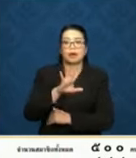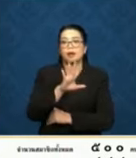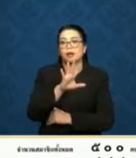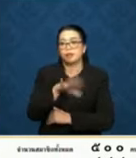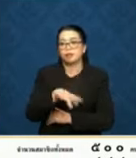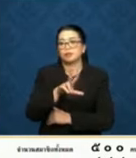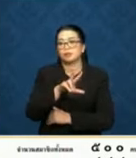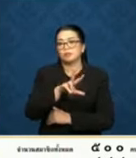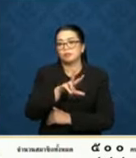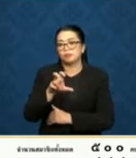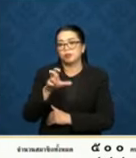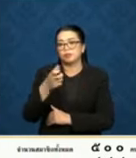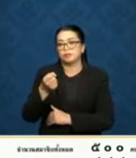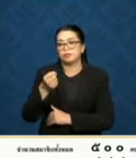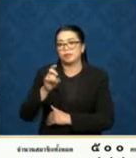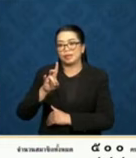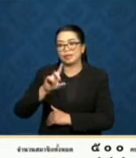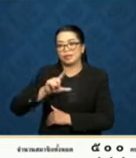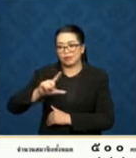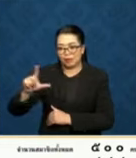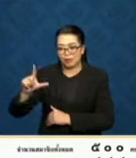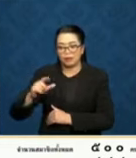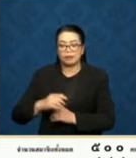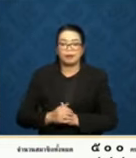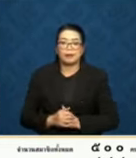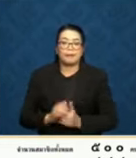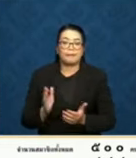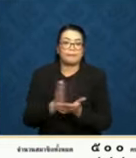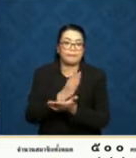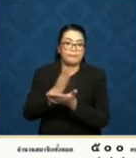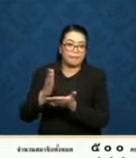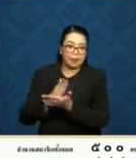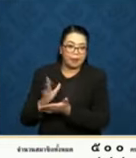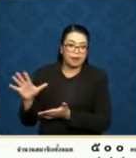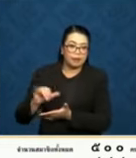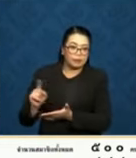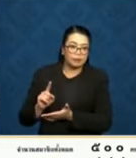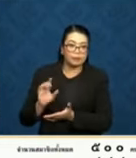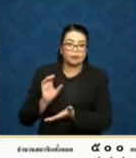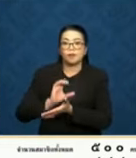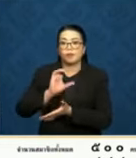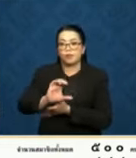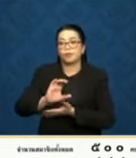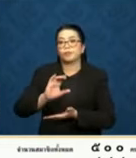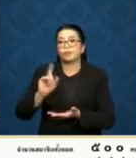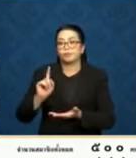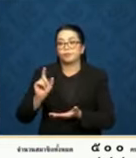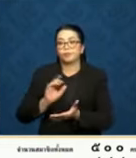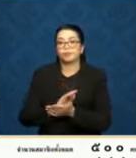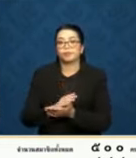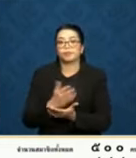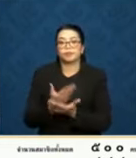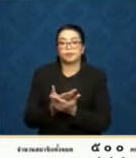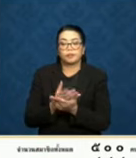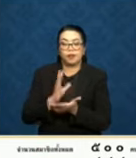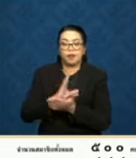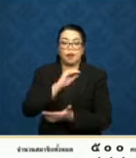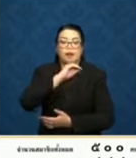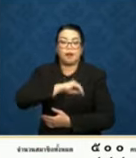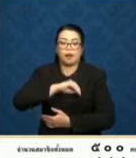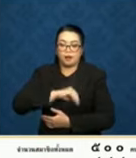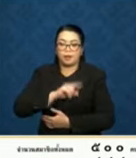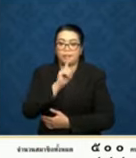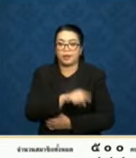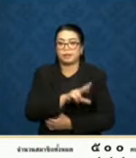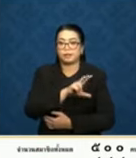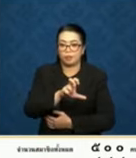17robivenue 9บ่งทันโทษข่งลายได้ 1,300